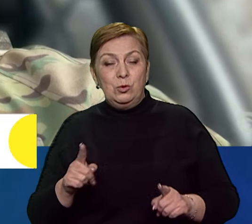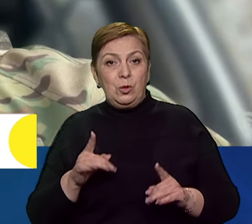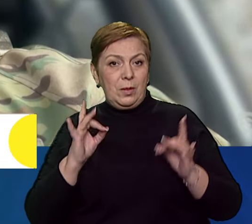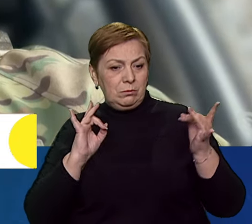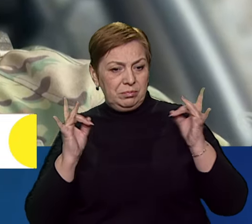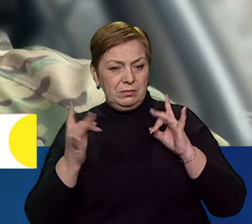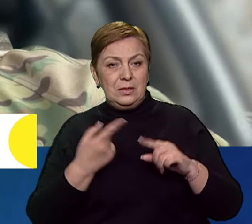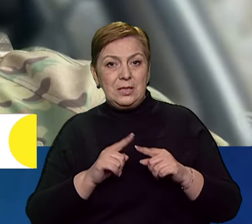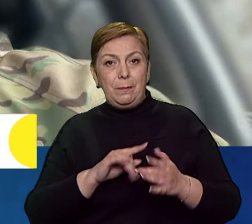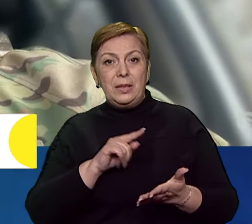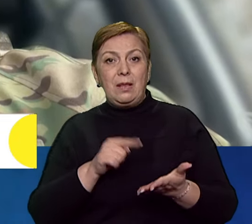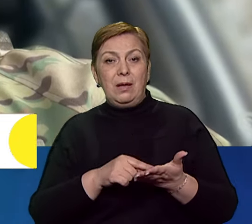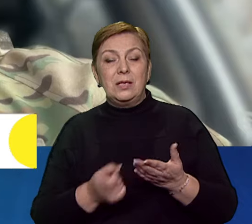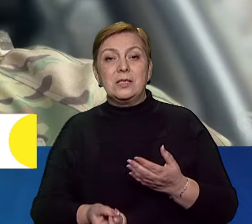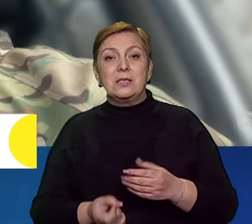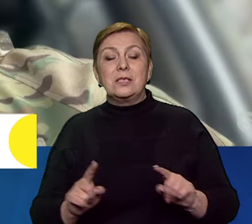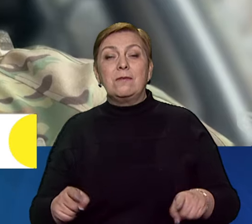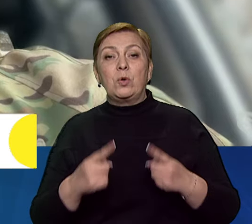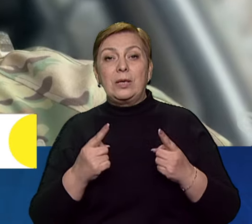цьому питанню і створити петицію?